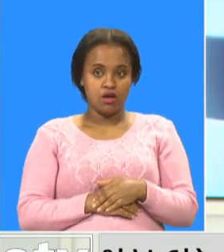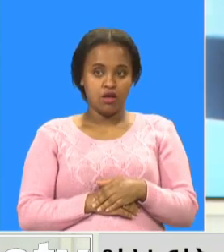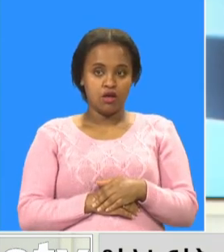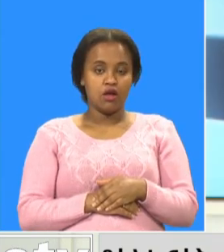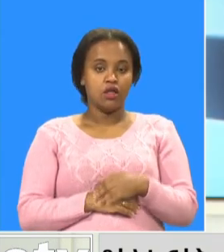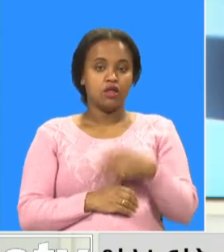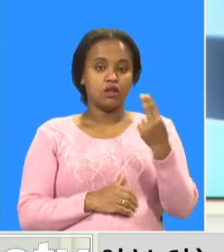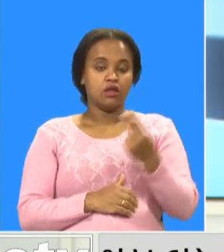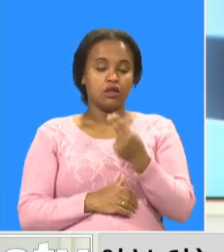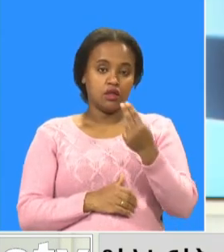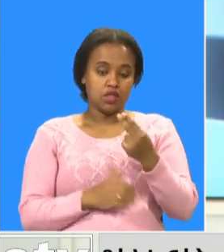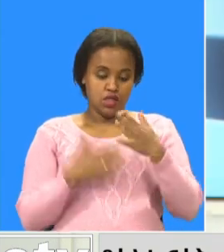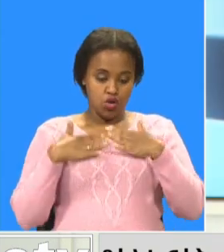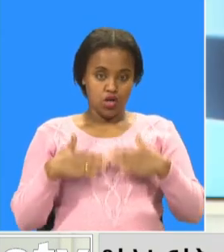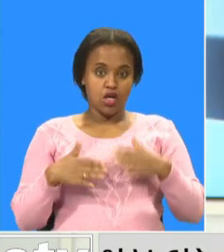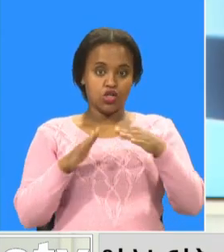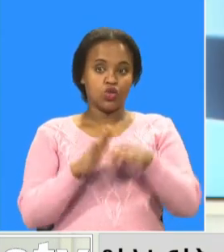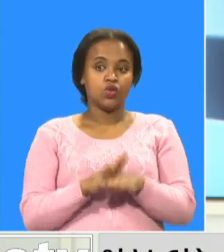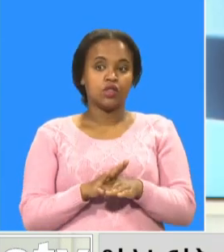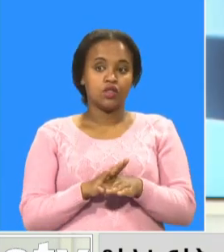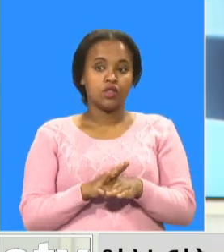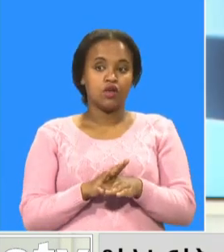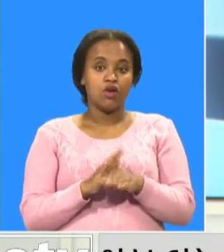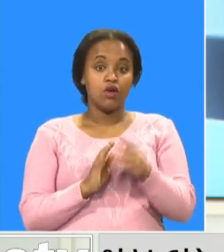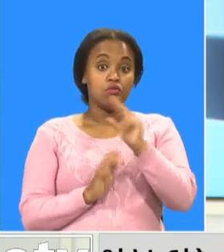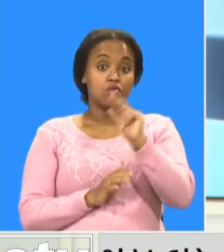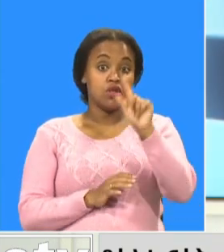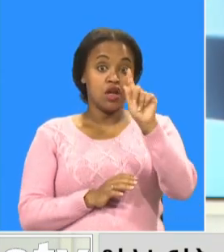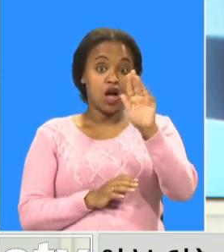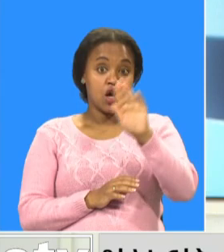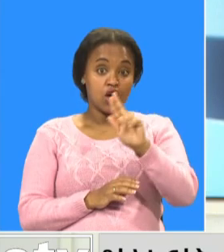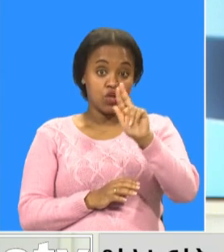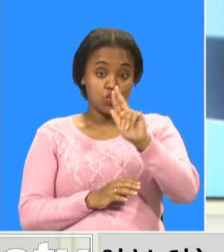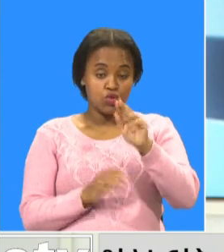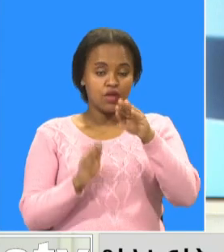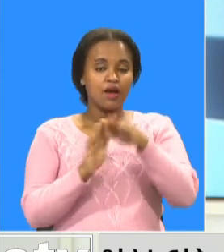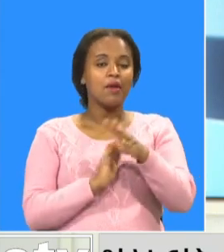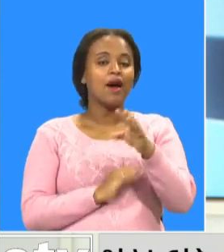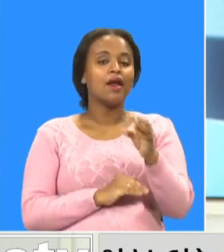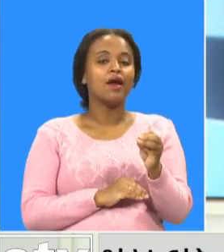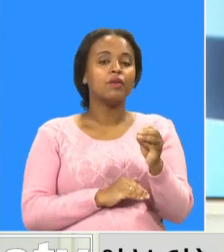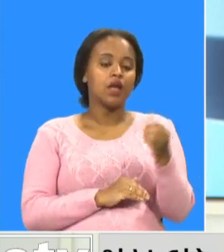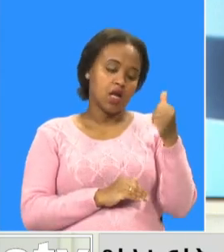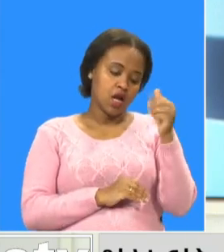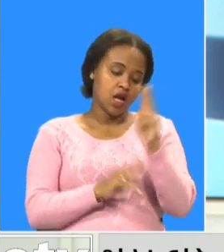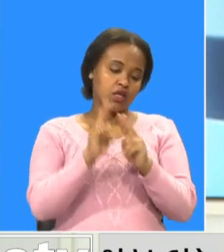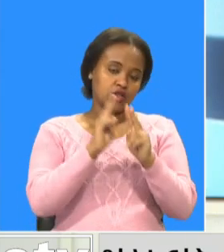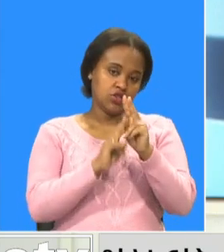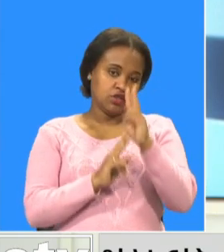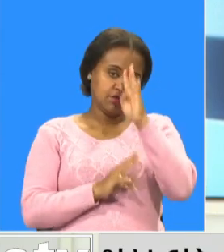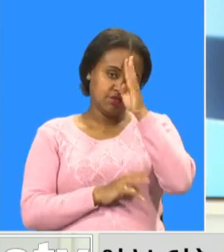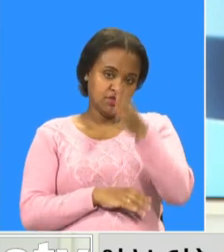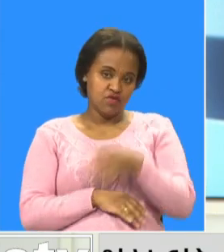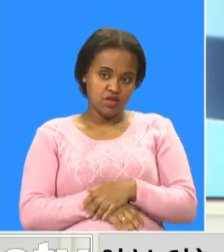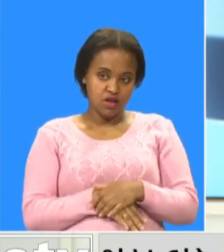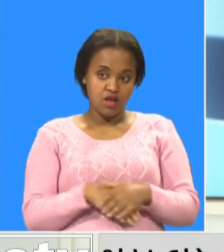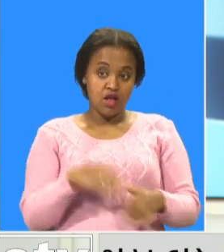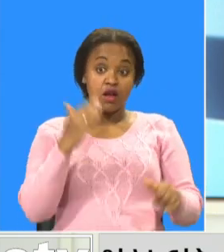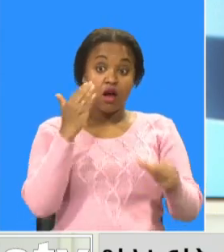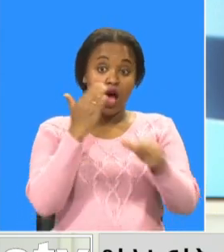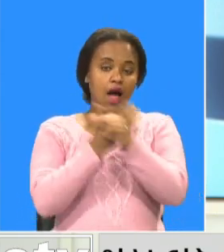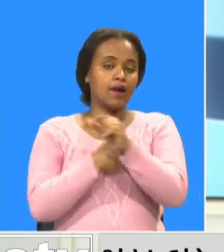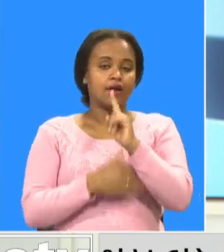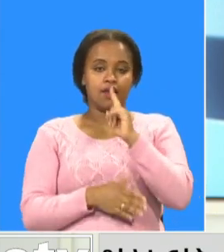ደብሪስ ሰውነታችን ውስጥ ይሄ ብናኙ ይገባና ሌላ ችግር ነው የሚያመጣው። ብናኝ ስለሚፈጥር አደገኛን ይሄን